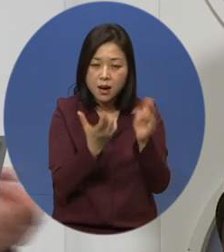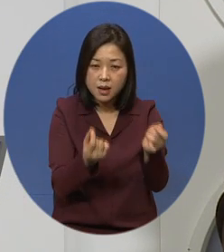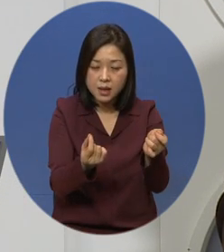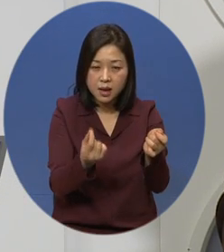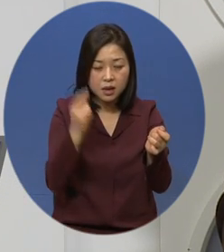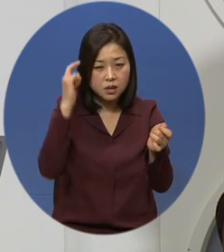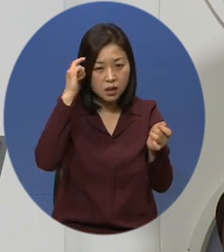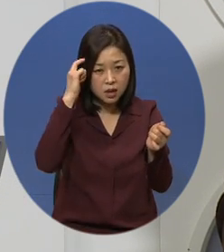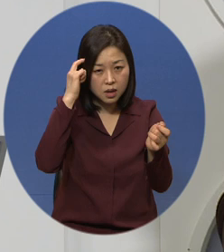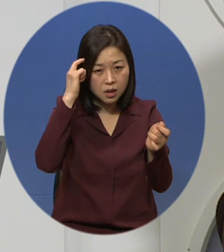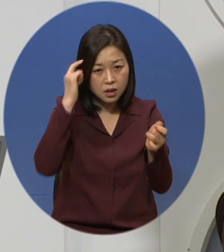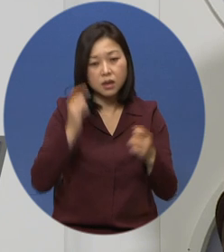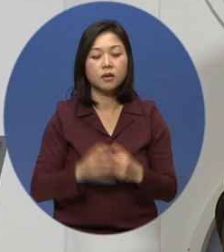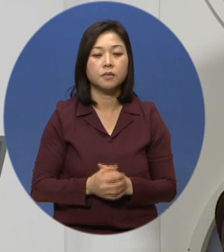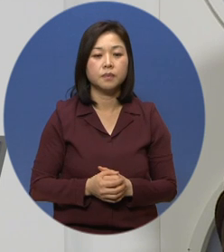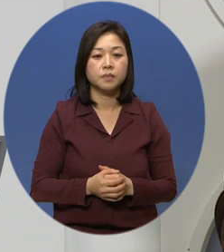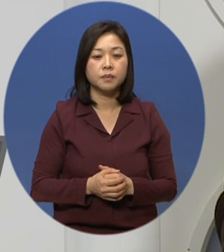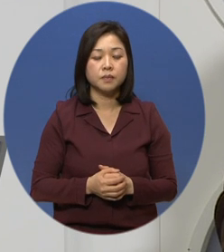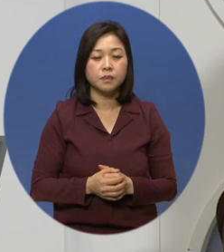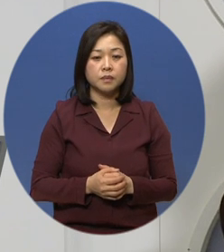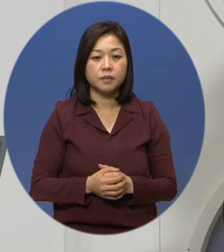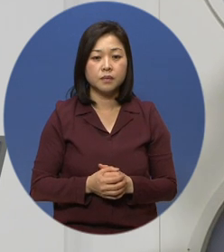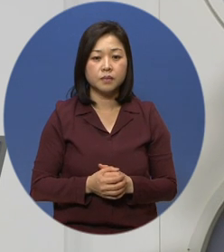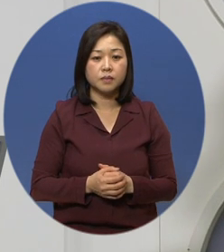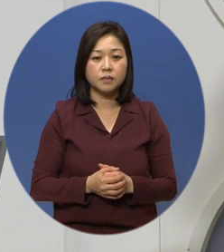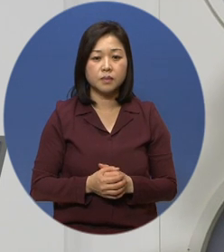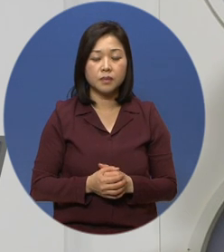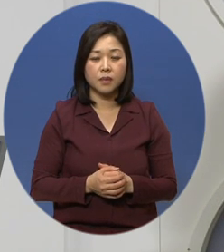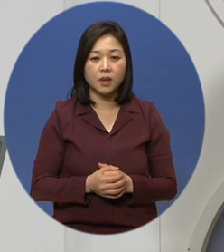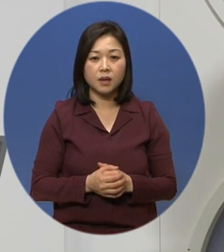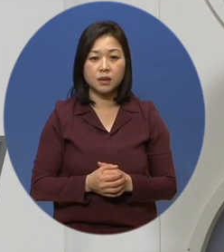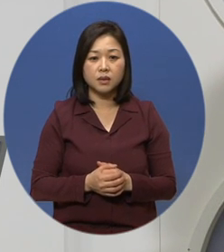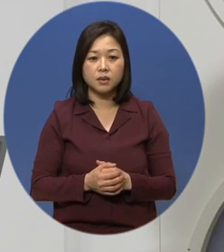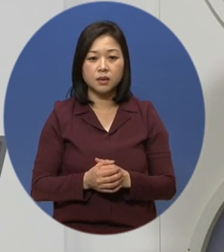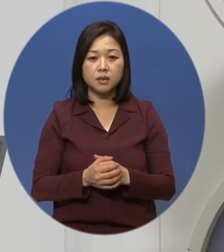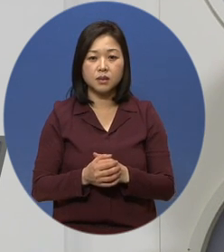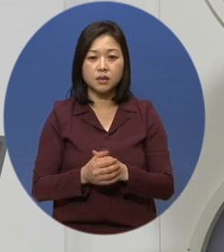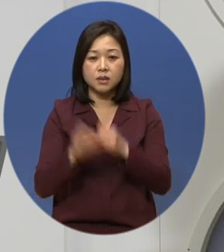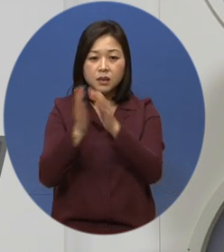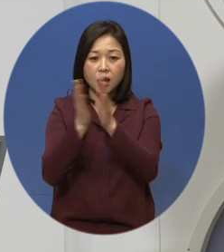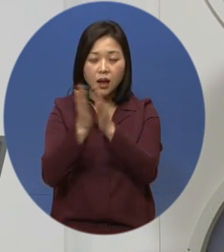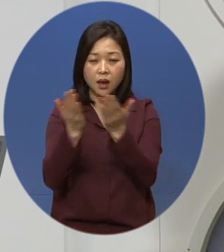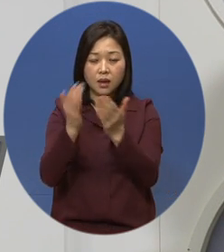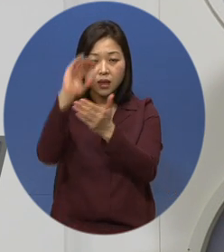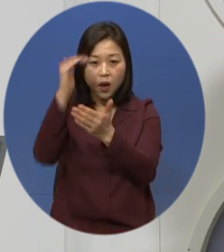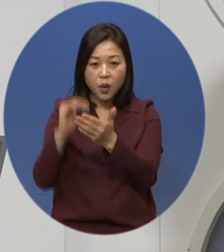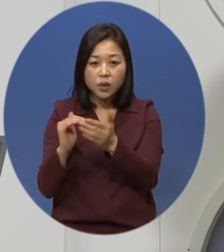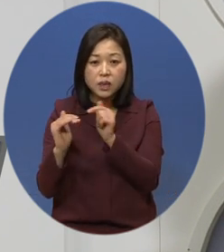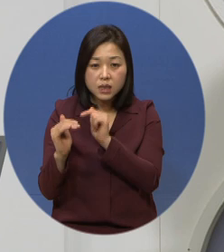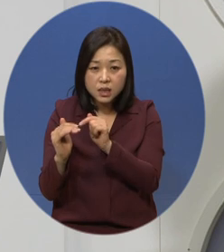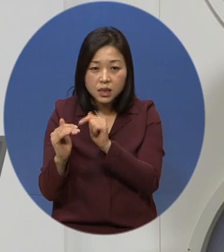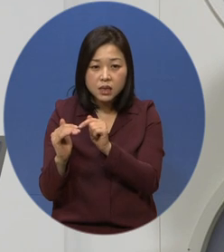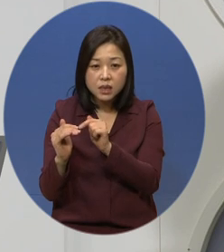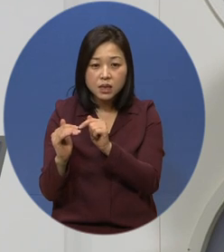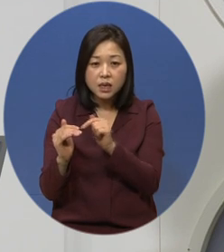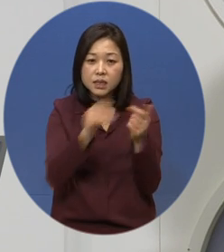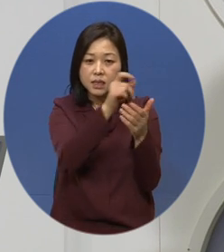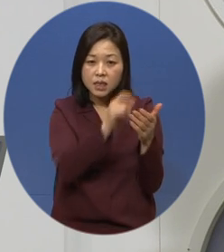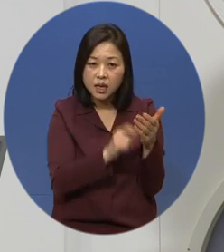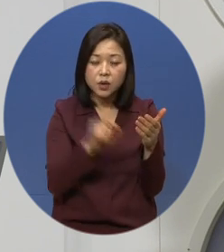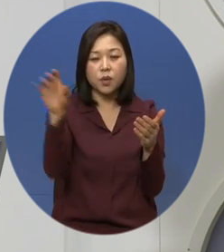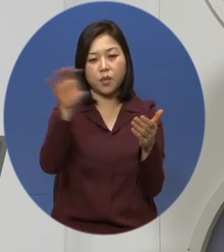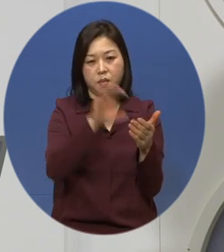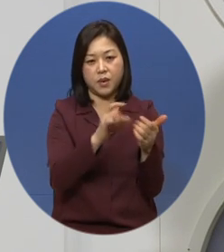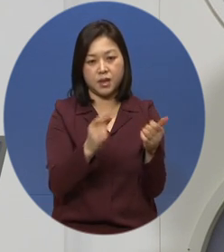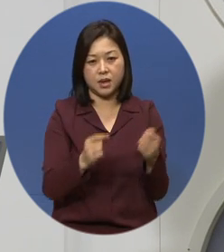있지 않겠느냐 했는데 그 그것이 그 어 저기 ea 시나리오의